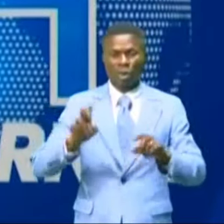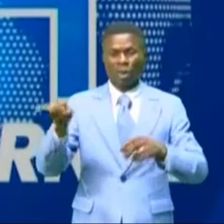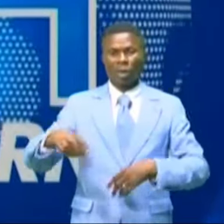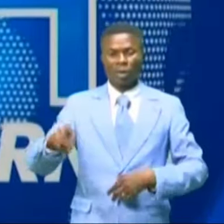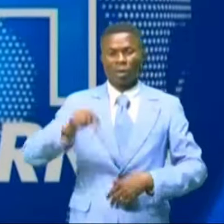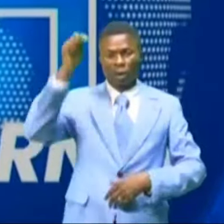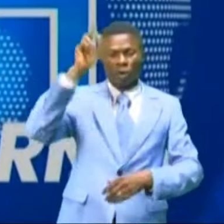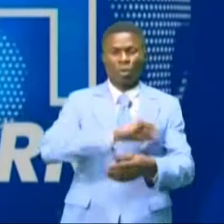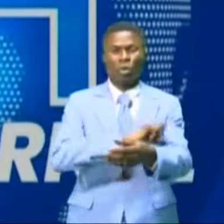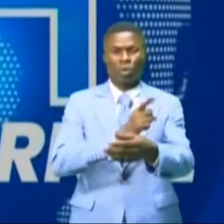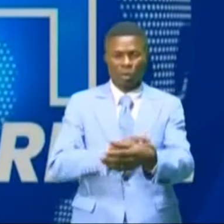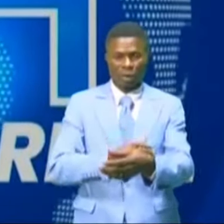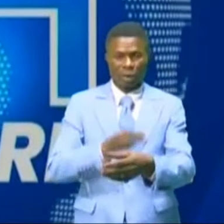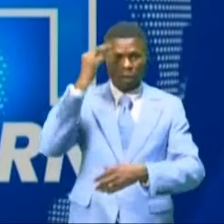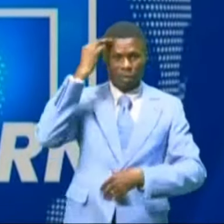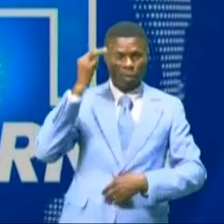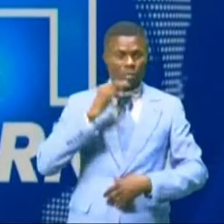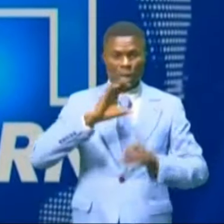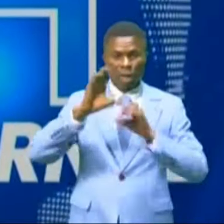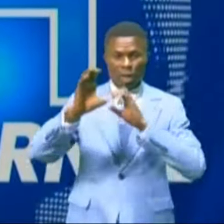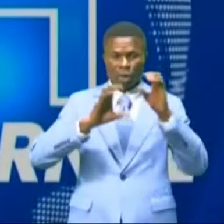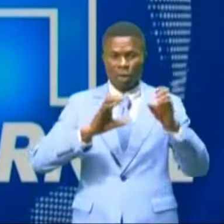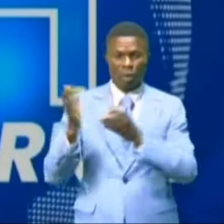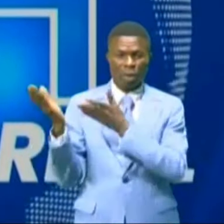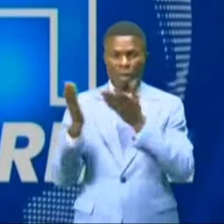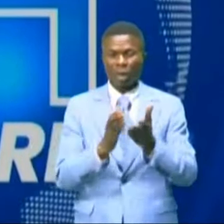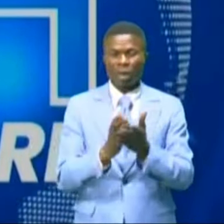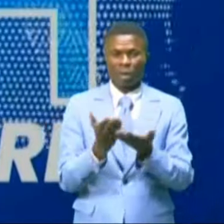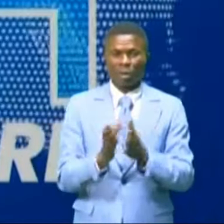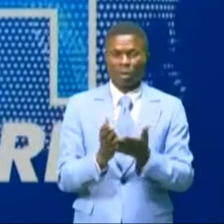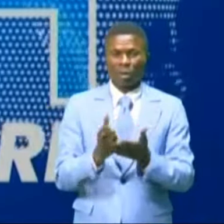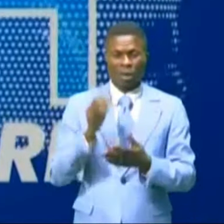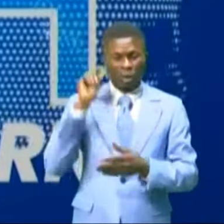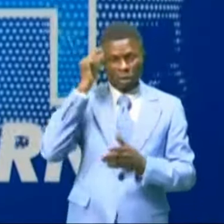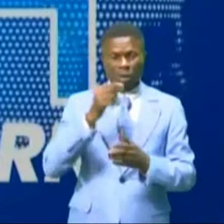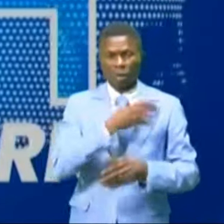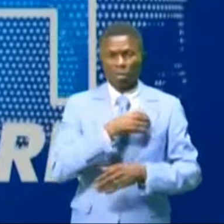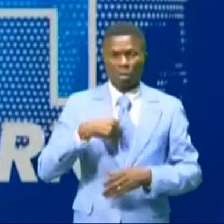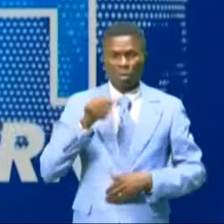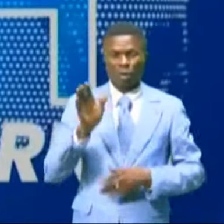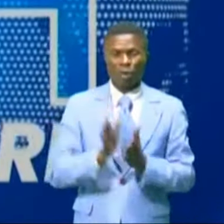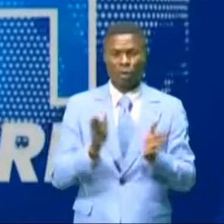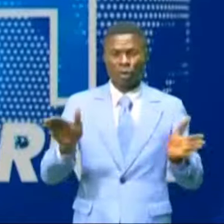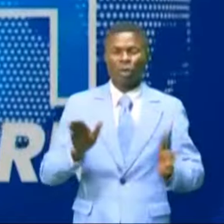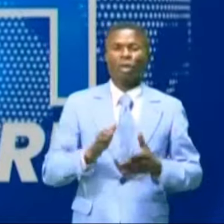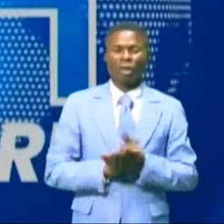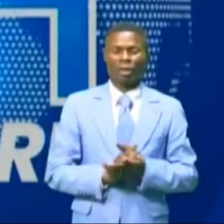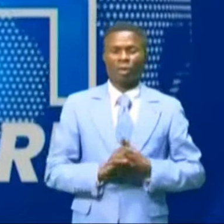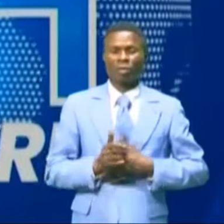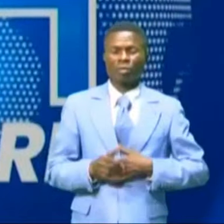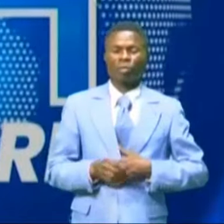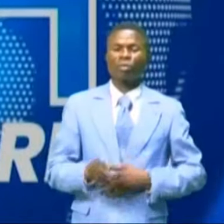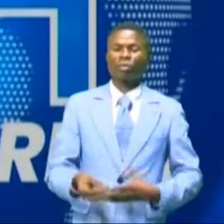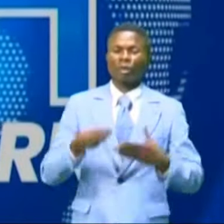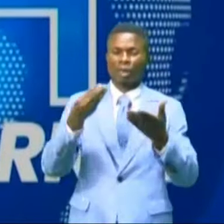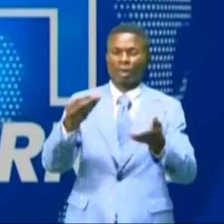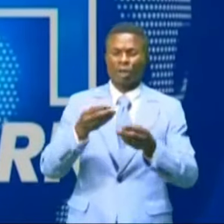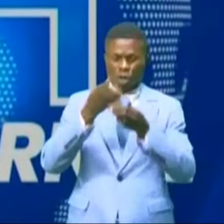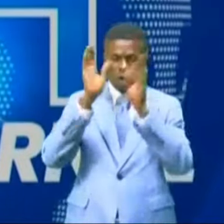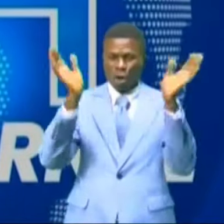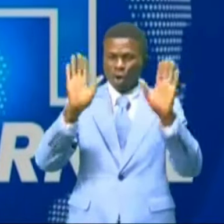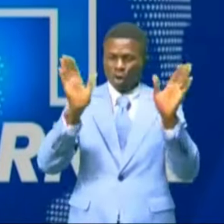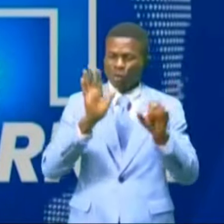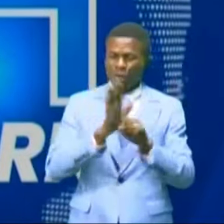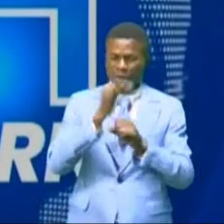du Nord Kivu. Le ministre de la Communication et Médias et la directrice générale de la RTNC lui ont rendu un dernier